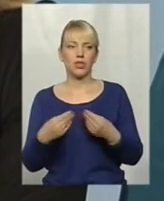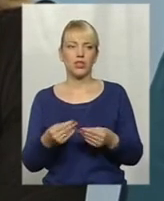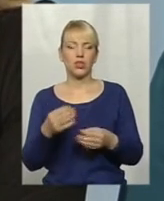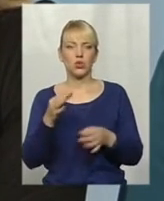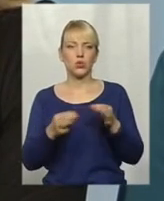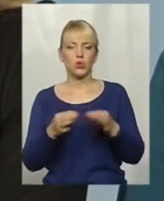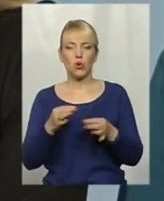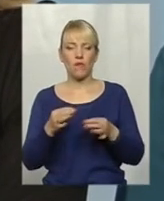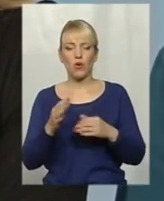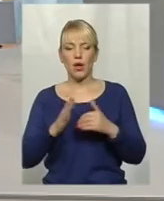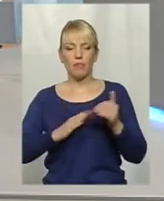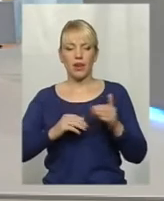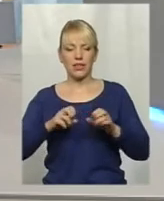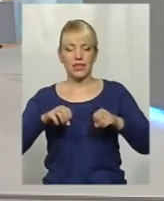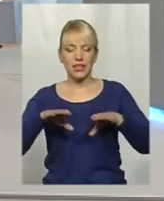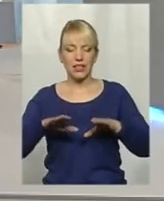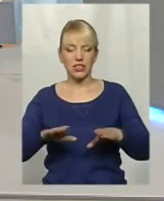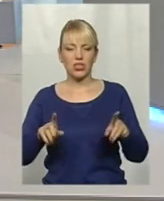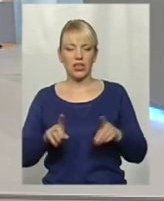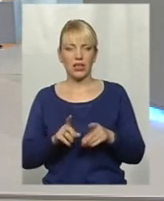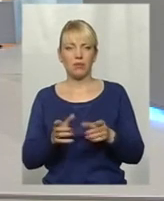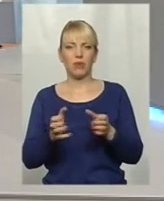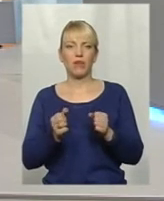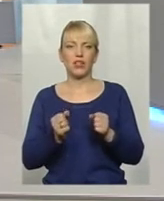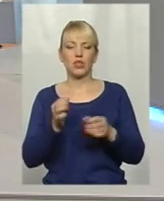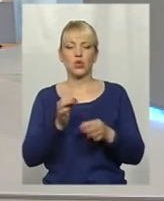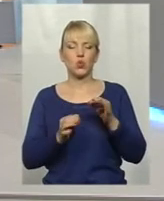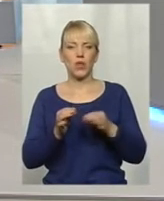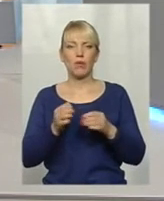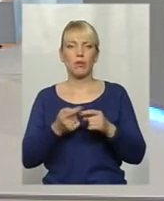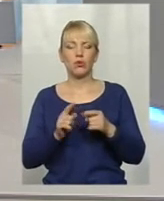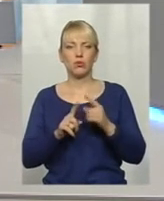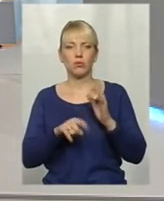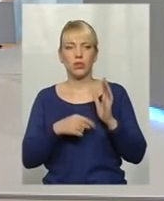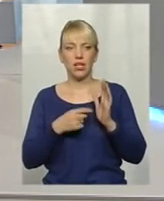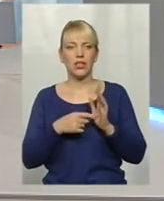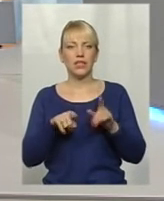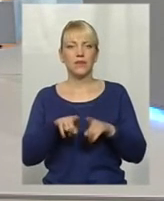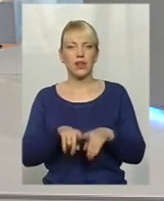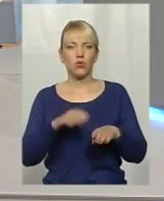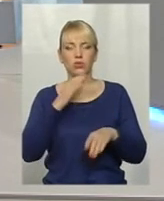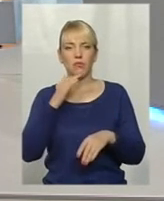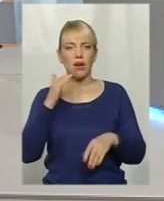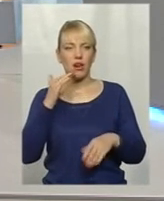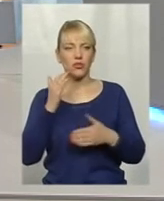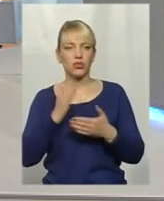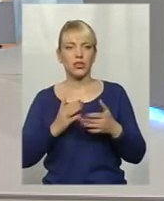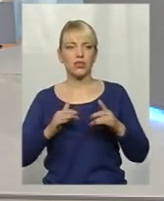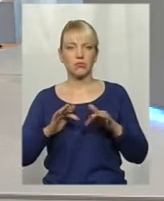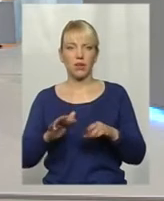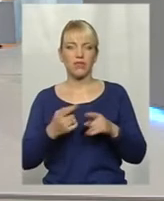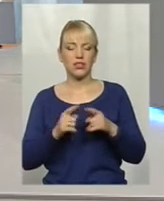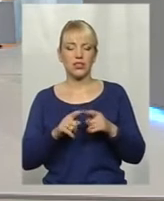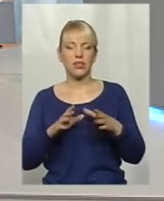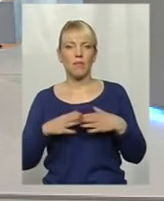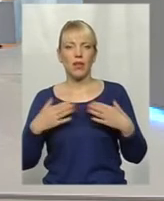судової практики, рішень, які приймаються судами по зазначеному питанню. Також дуже багато справ – це сімейні